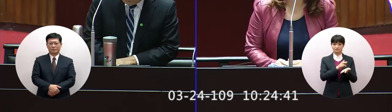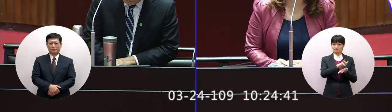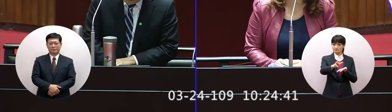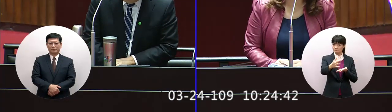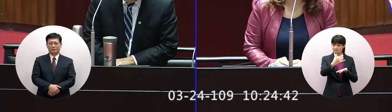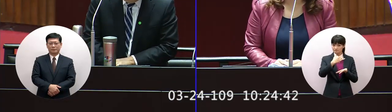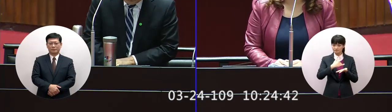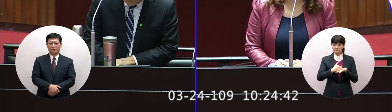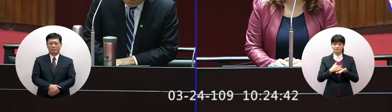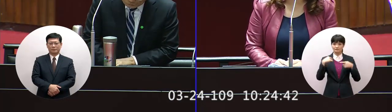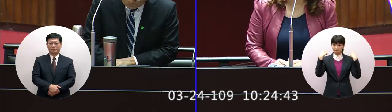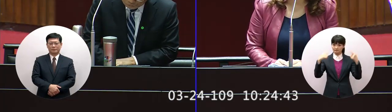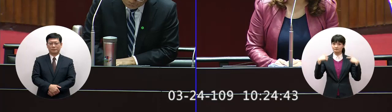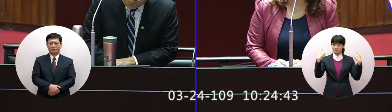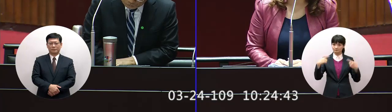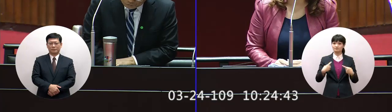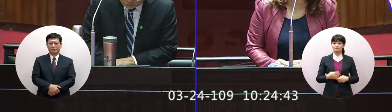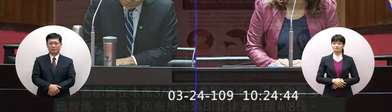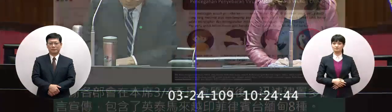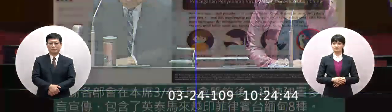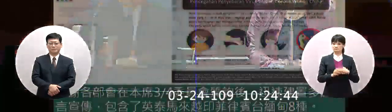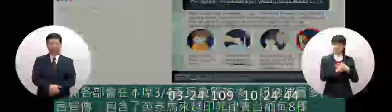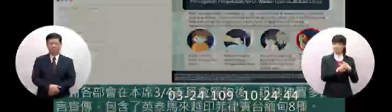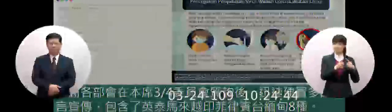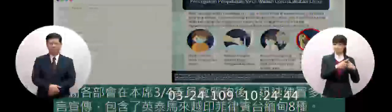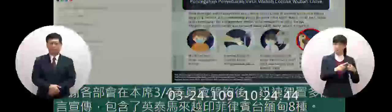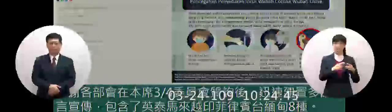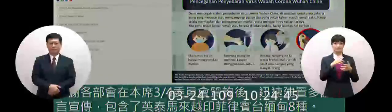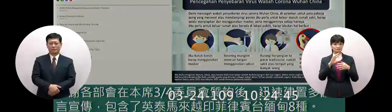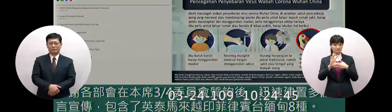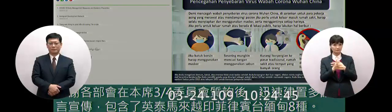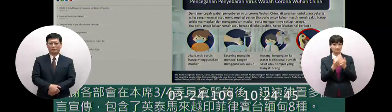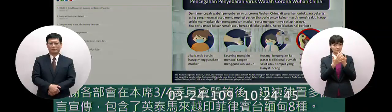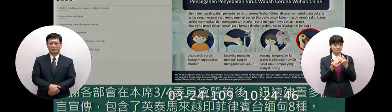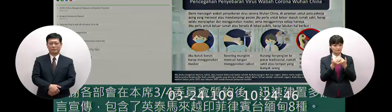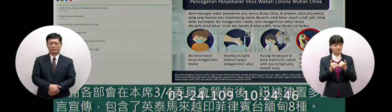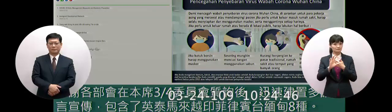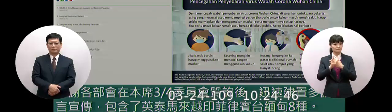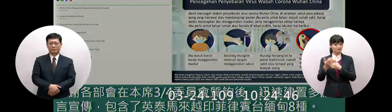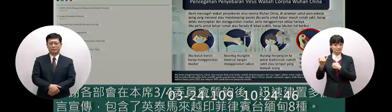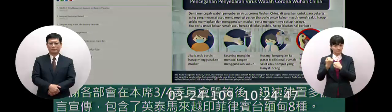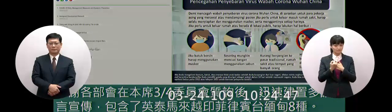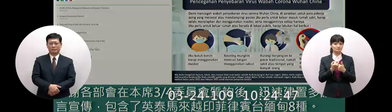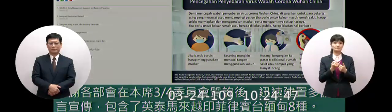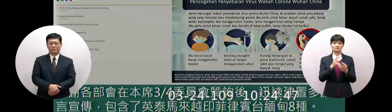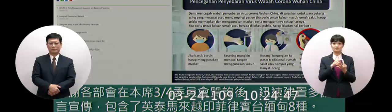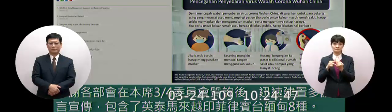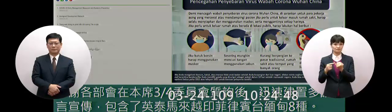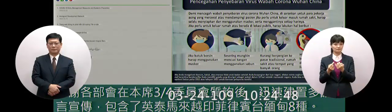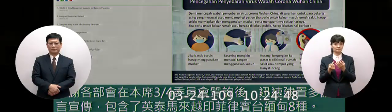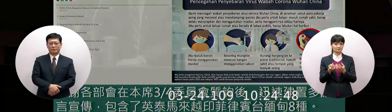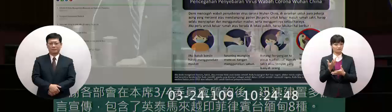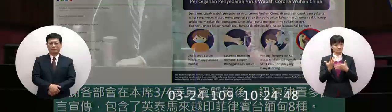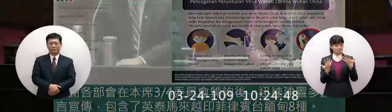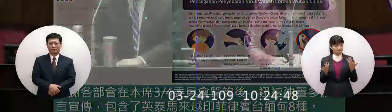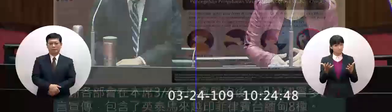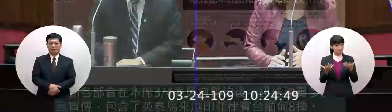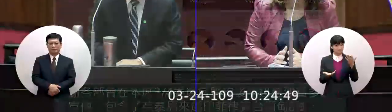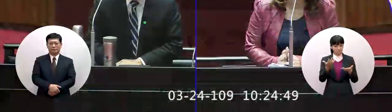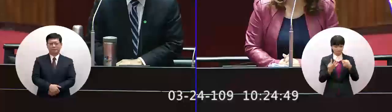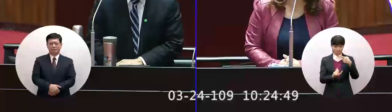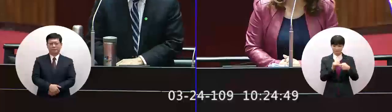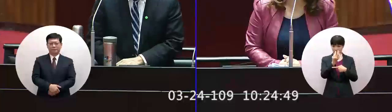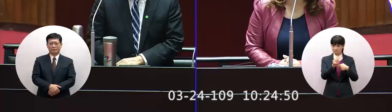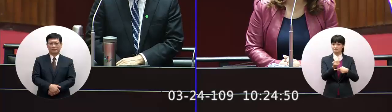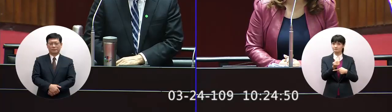非常的多，不管是外籍人士、外籍生、新住民，占了我们人口比例的这个很大的这个